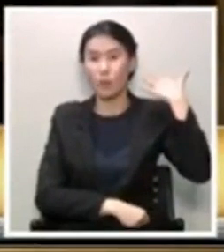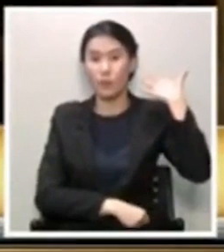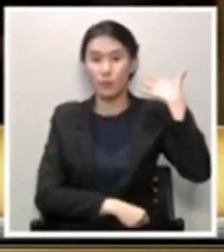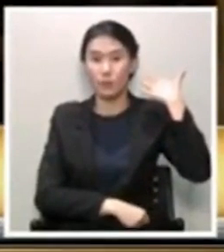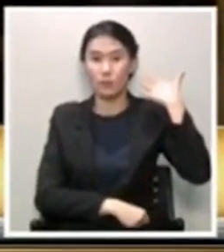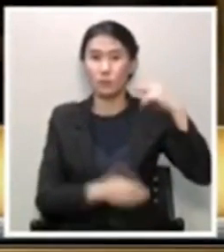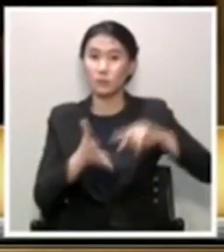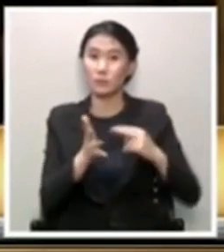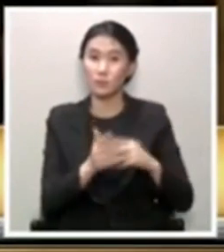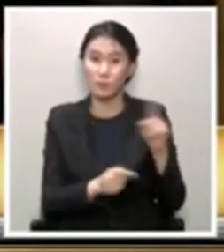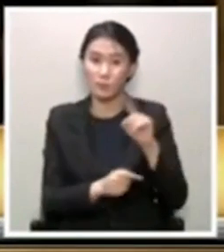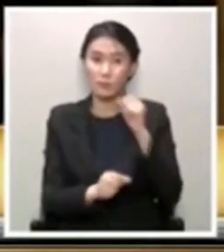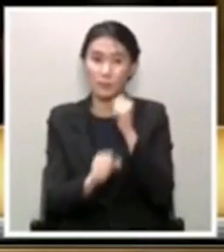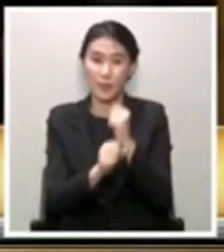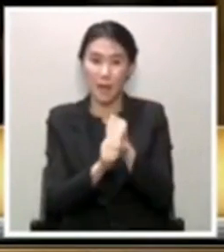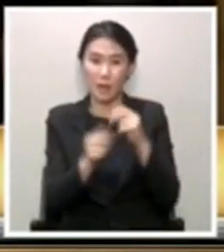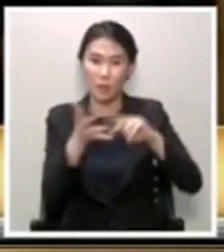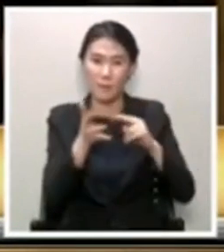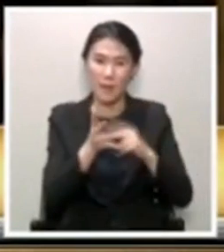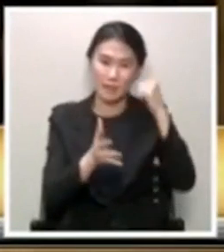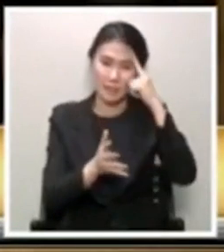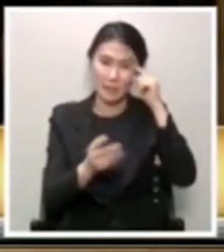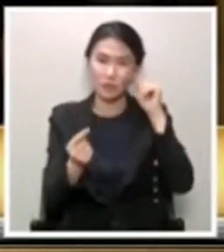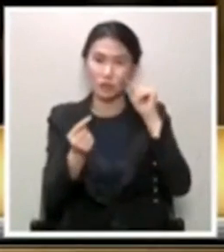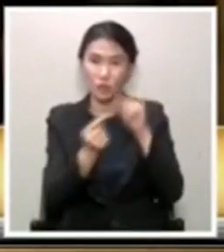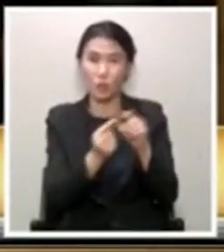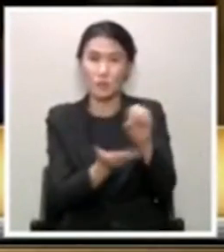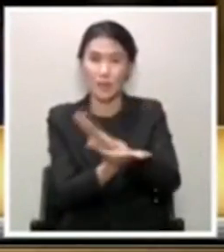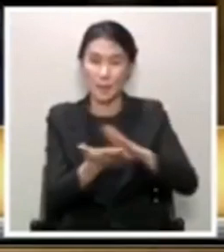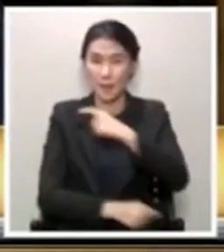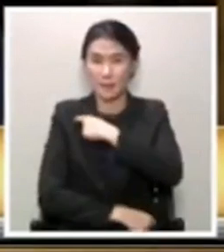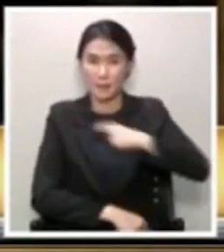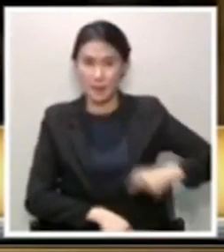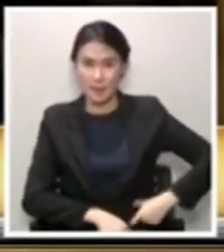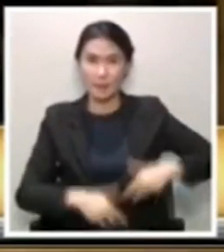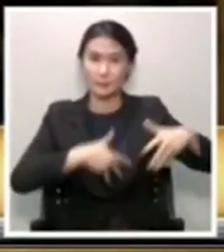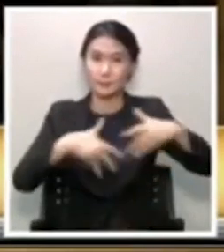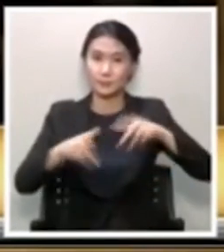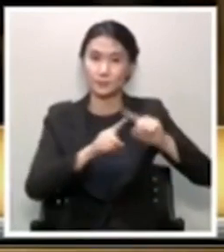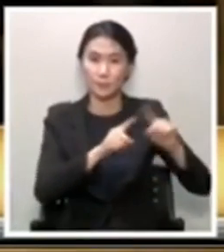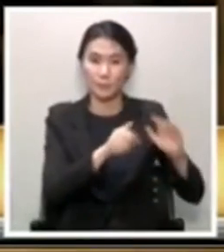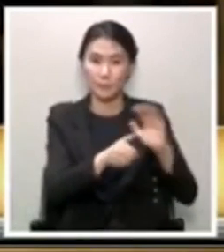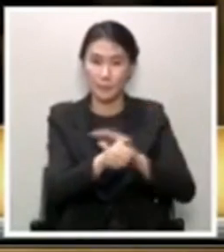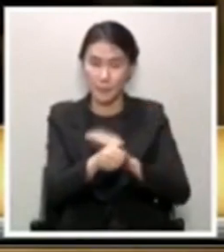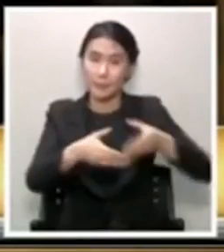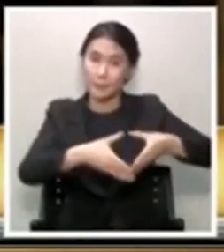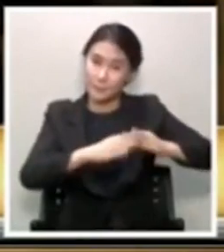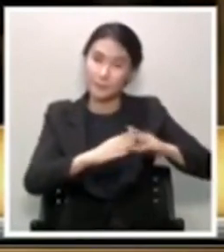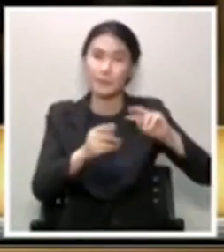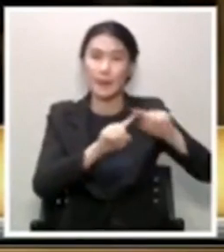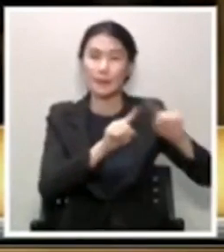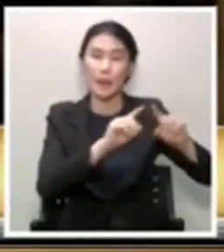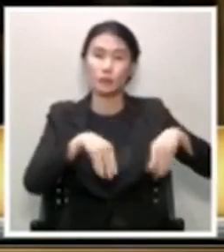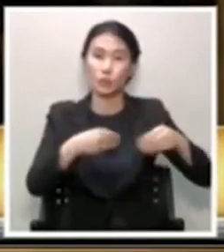2475คือผลผลิตของการประนีประนอมกันระหว่างพระบาทสมเด็จพระปกเกล้าเจ้าอยู่หัวกับคณะราษฎรในเวลานั้นจนเราก่อตั้งระบอบประชาธิปไ